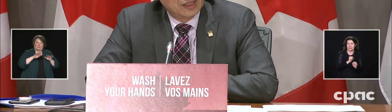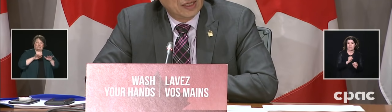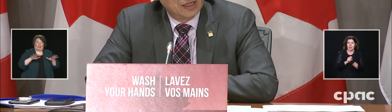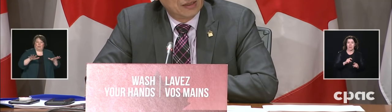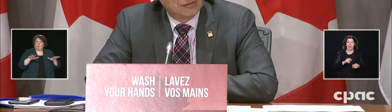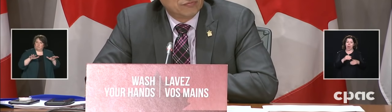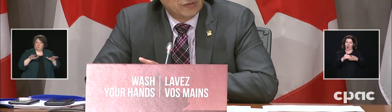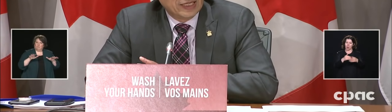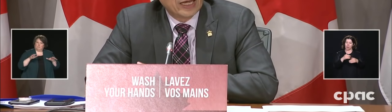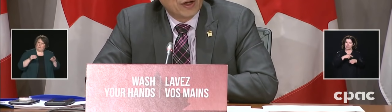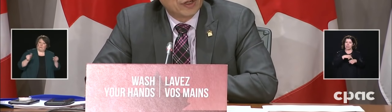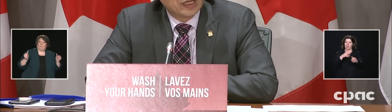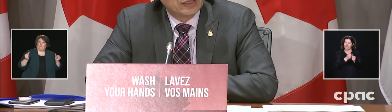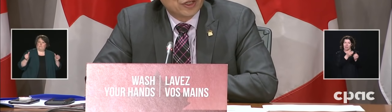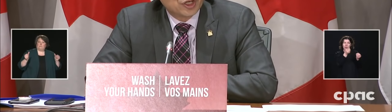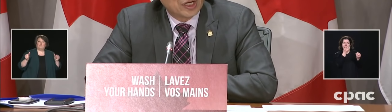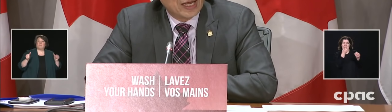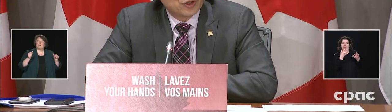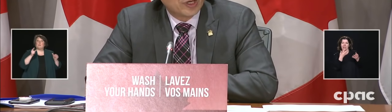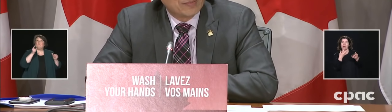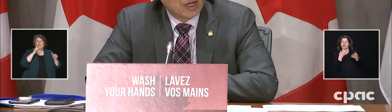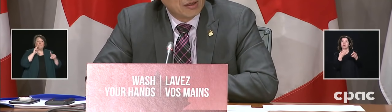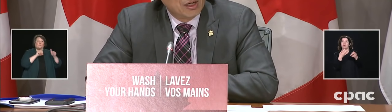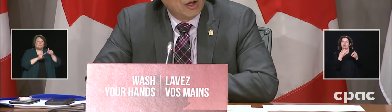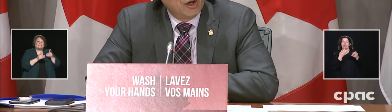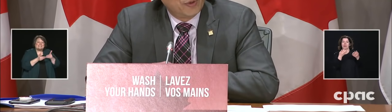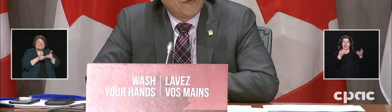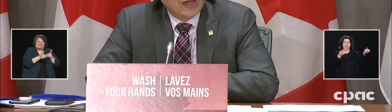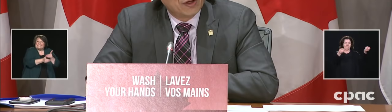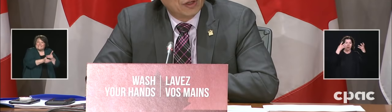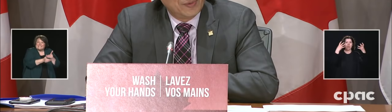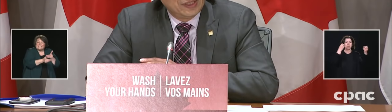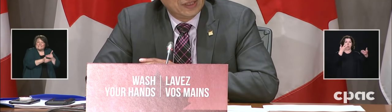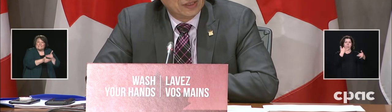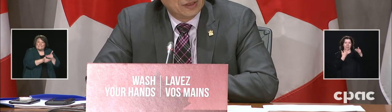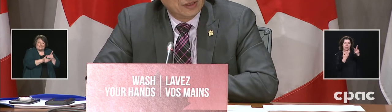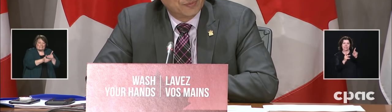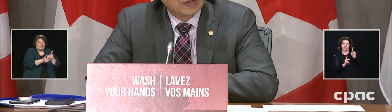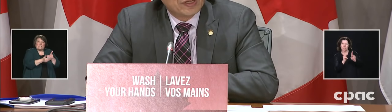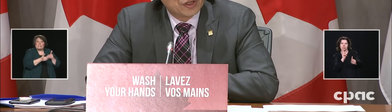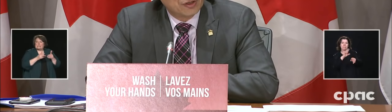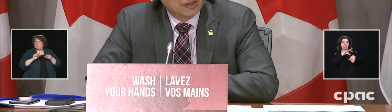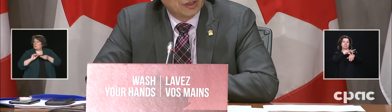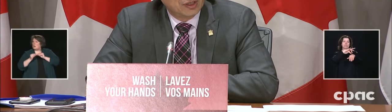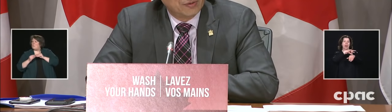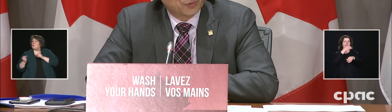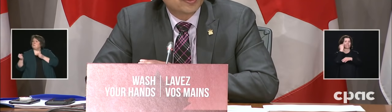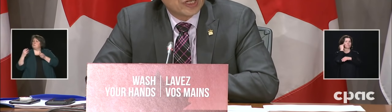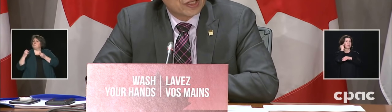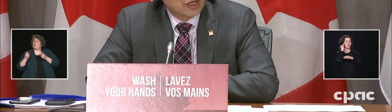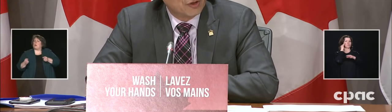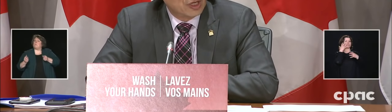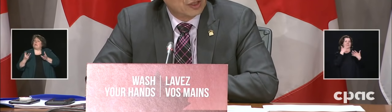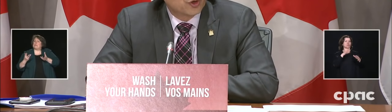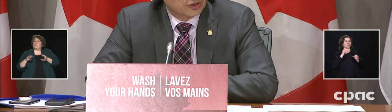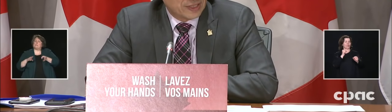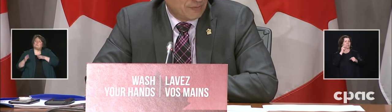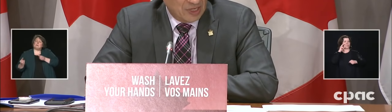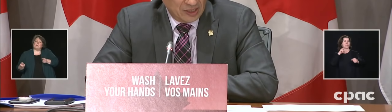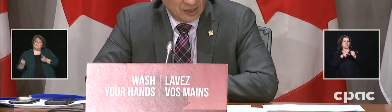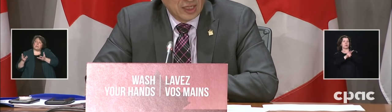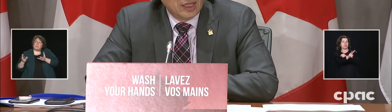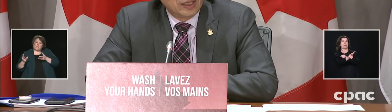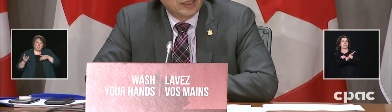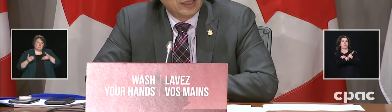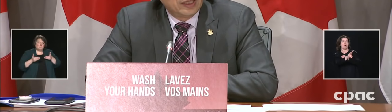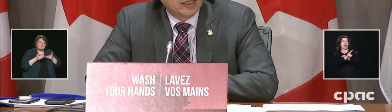avec les cas qu'on a déjà actuellement, on peut faire, comme il dit, une prévision, une projection à court terme,